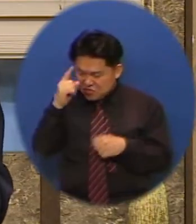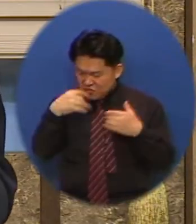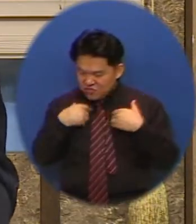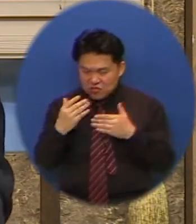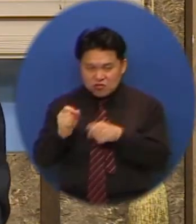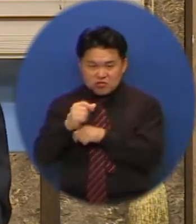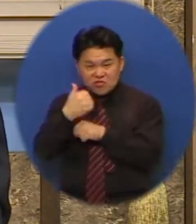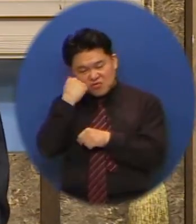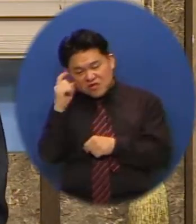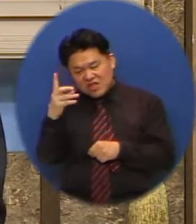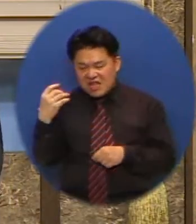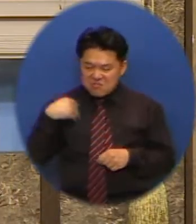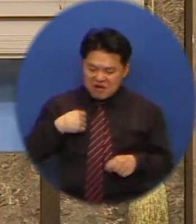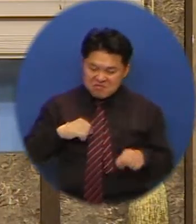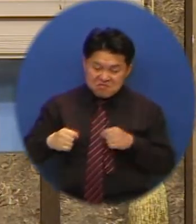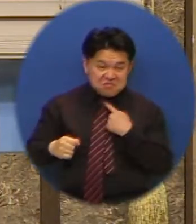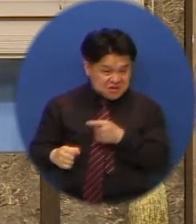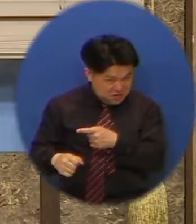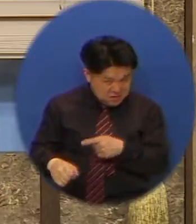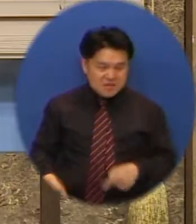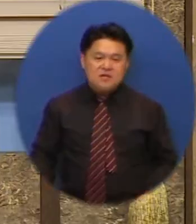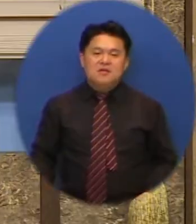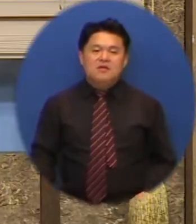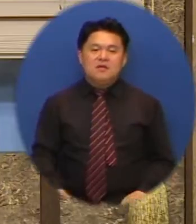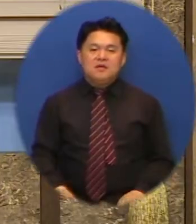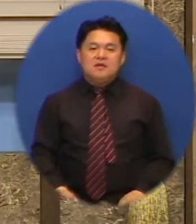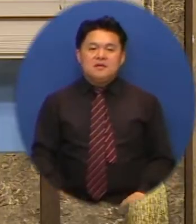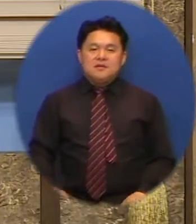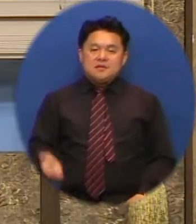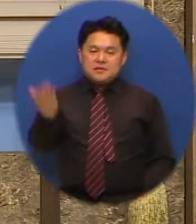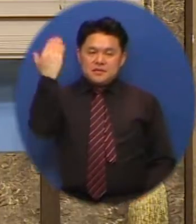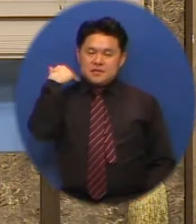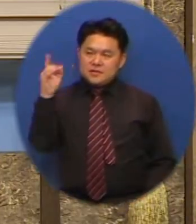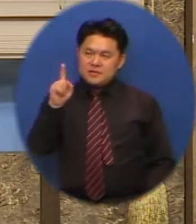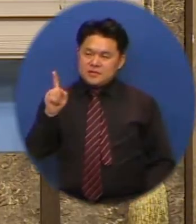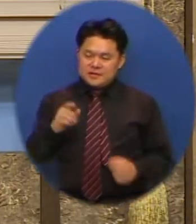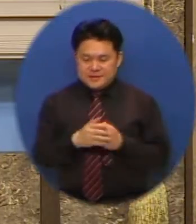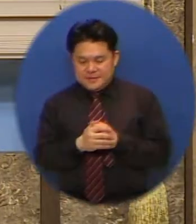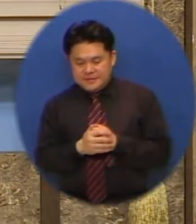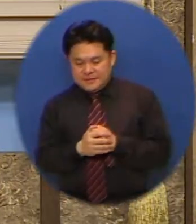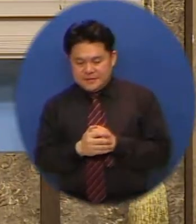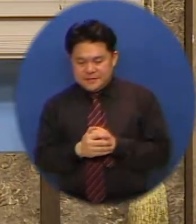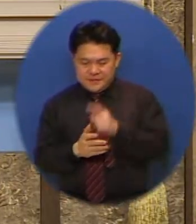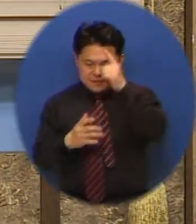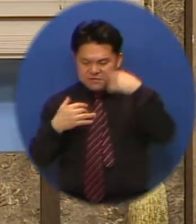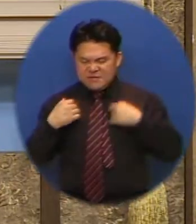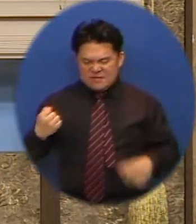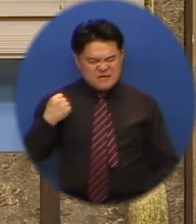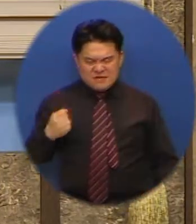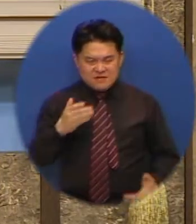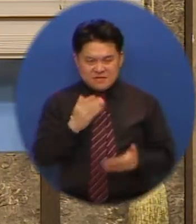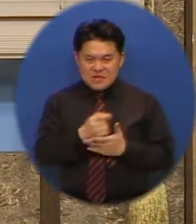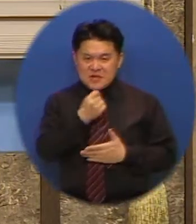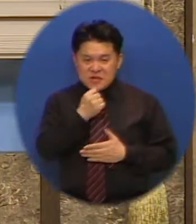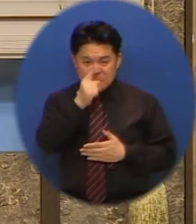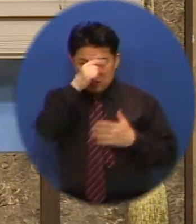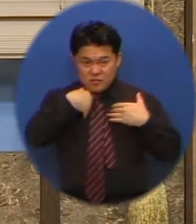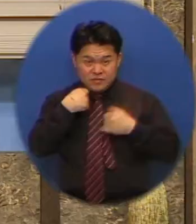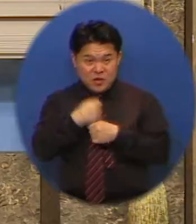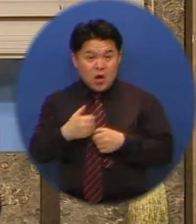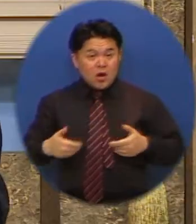없이 네. 이거를 했습니다. 네. 그런데 이제 당시에는 작은 정부를 우리가 표방을 해야